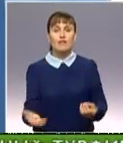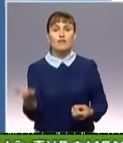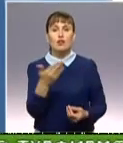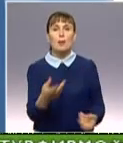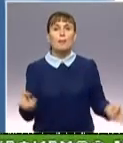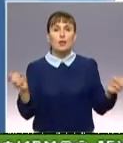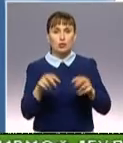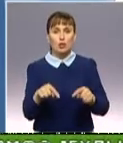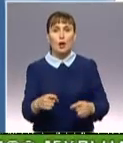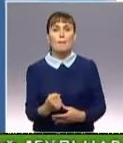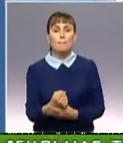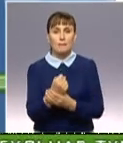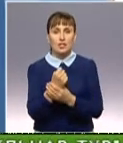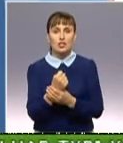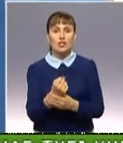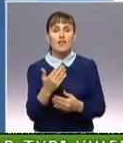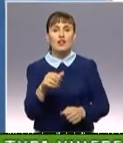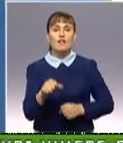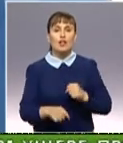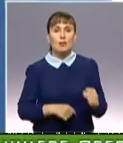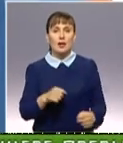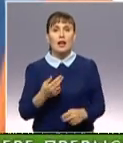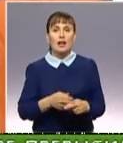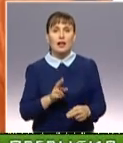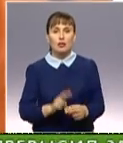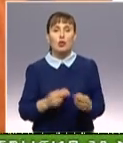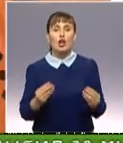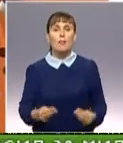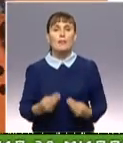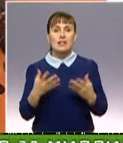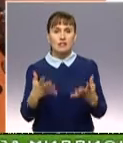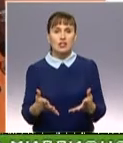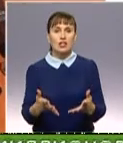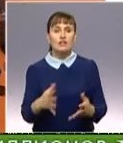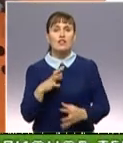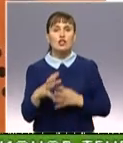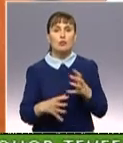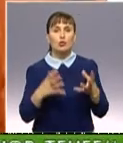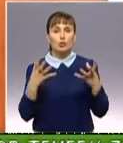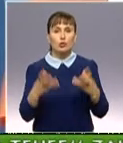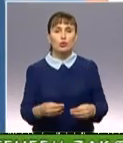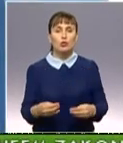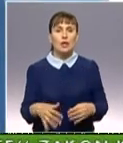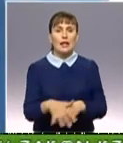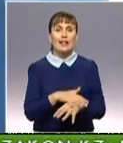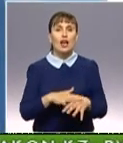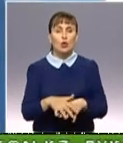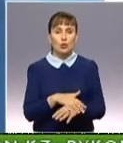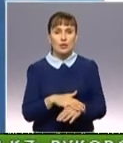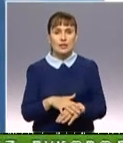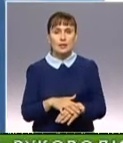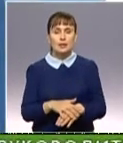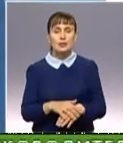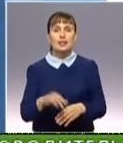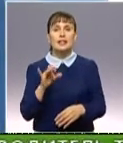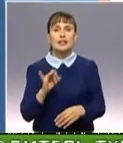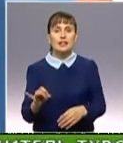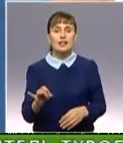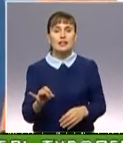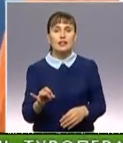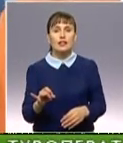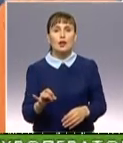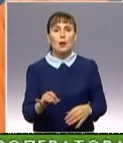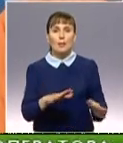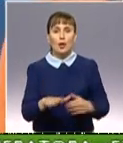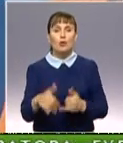пришли, поддержали наш велопробег, который посвящается Всемирному дню народонаселения. И он